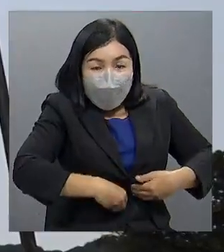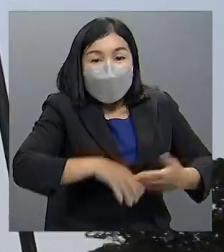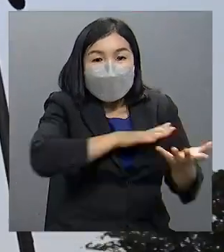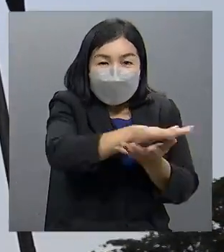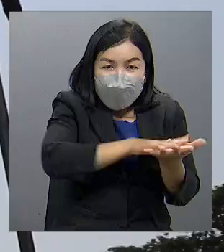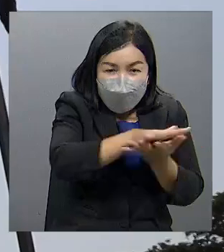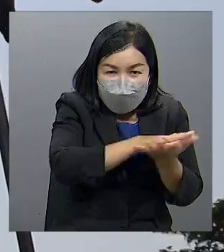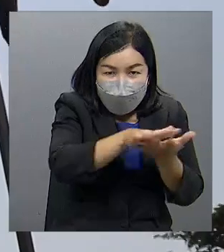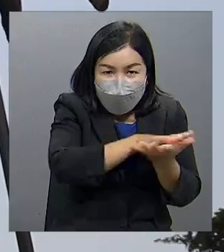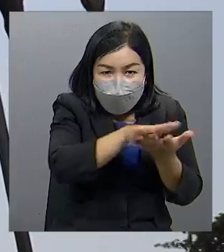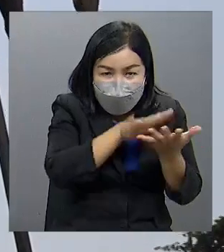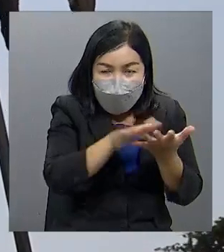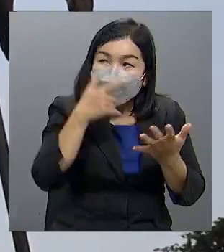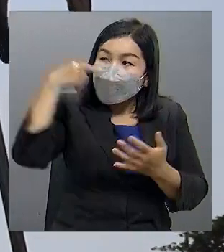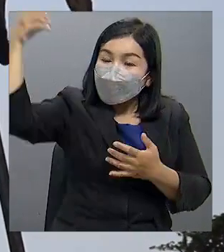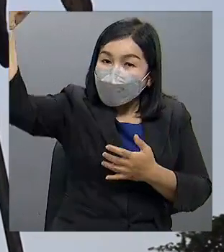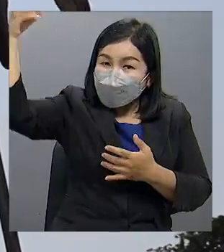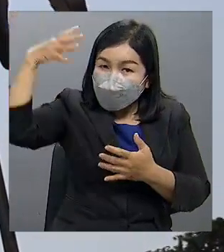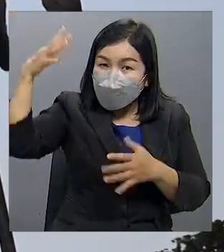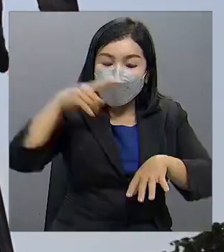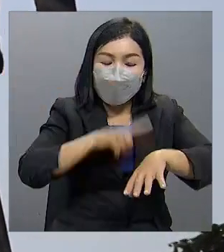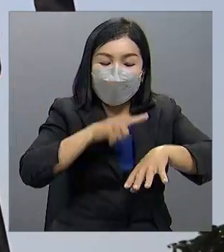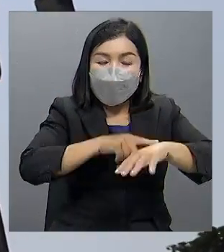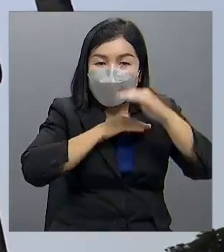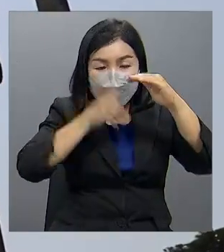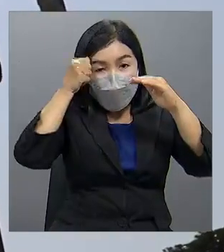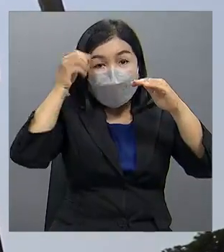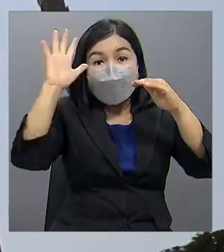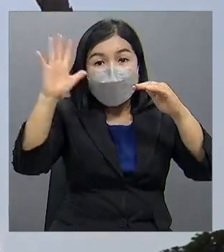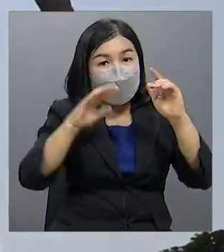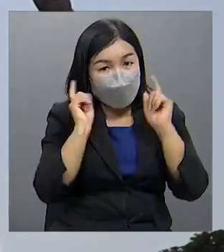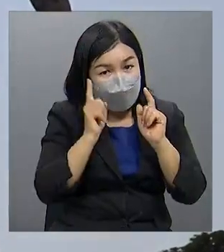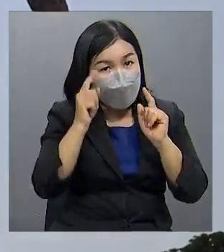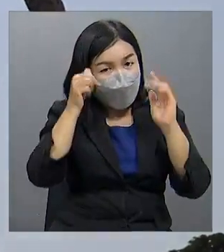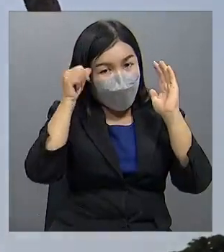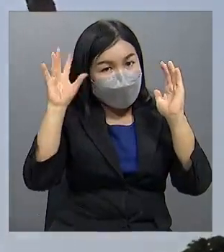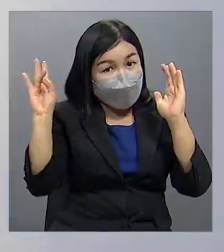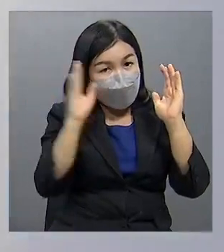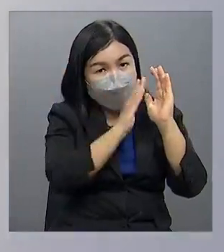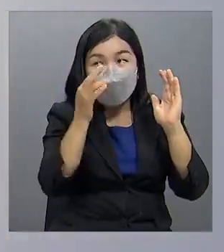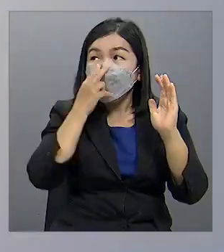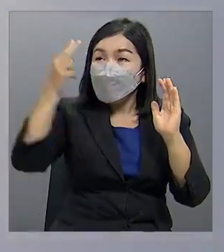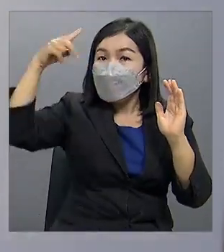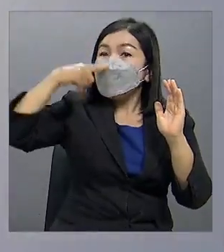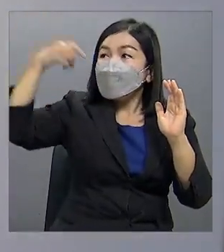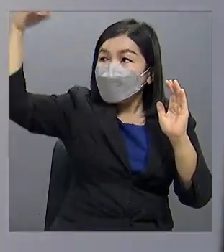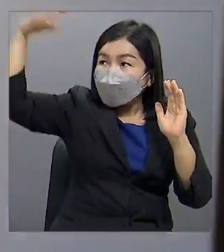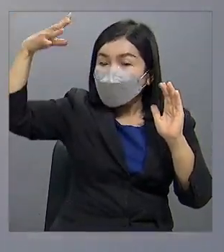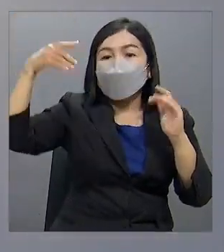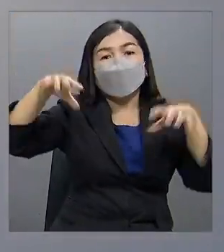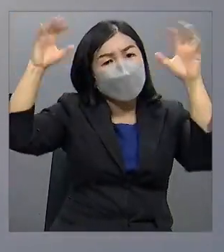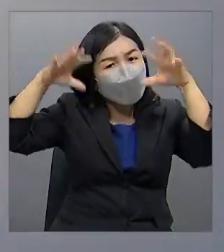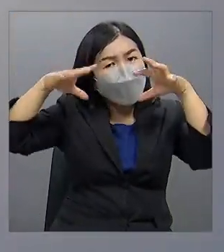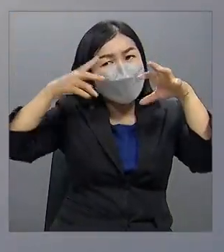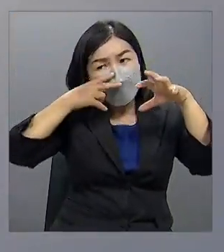ดอีกสักครั้งหนึ่งเมื่อครบกำหนดวันที่5จากทั้งหมด7วันก็ต้องดูดีนะเพราะว่าฝนตกบางทีก็ต้องเก็บนะฮะเห็นมั้ยว่าก่อนมันจะได้ปล